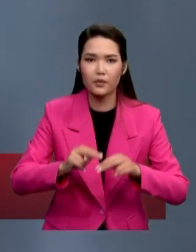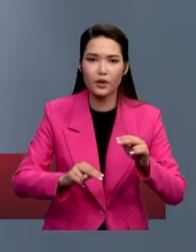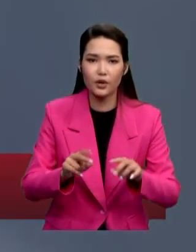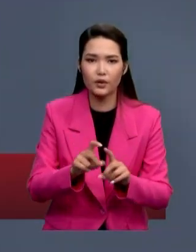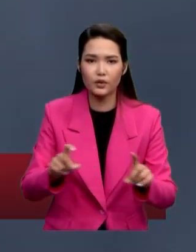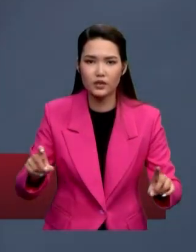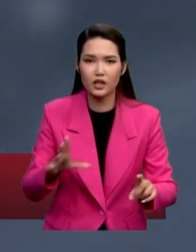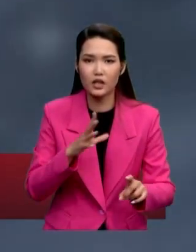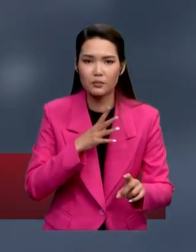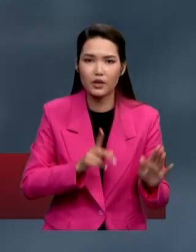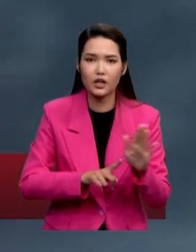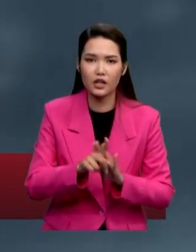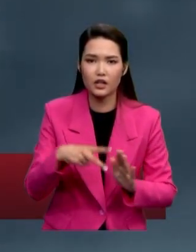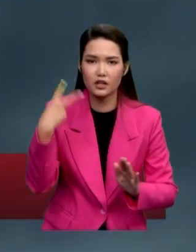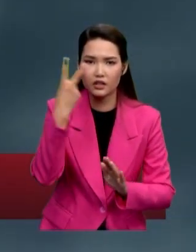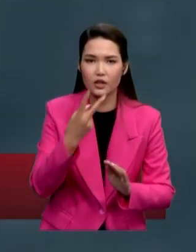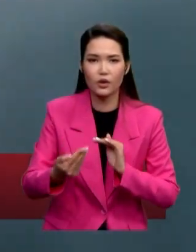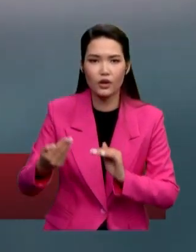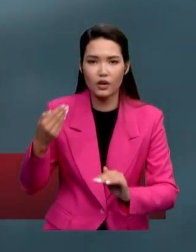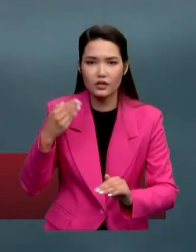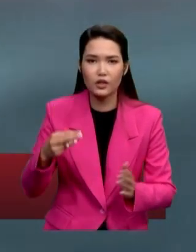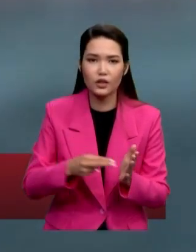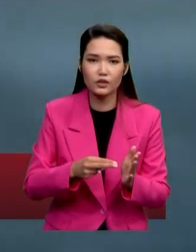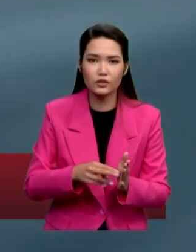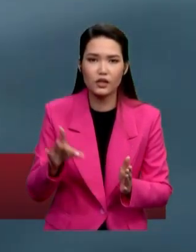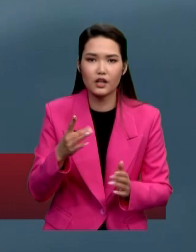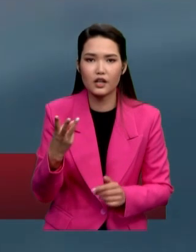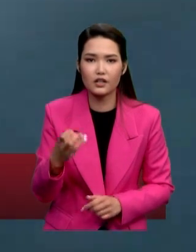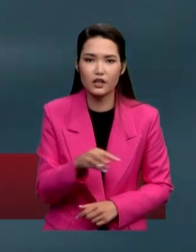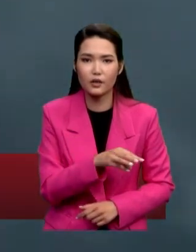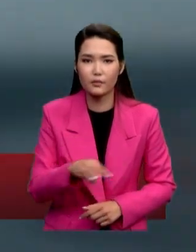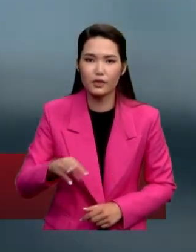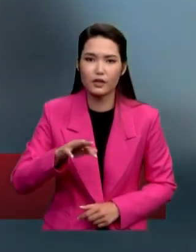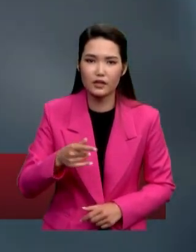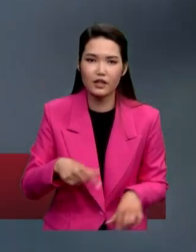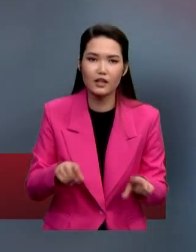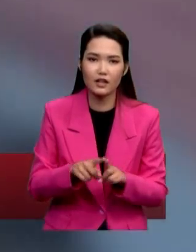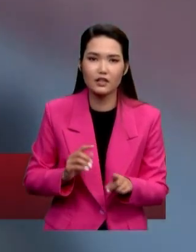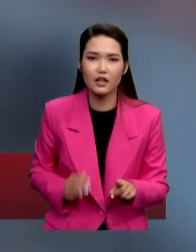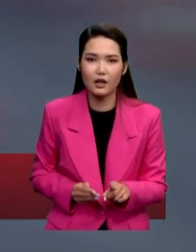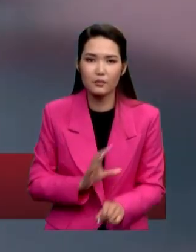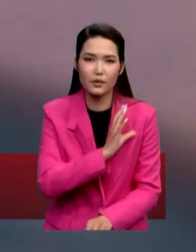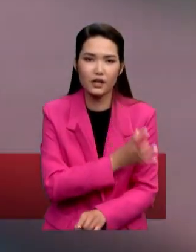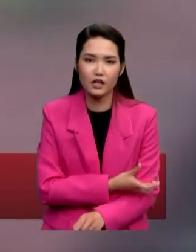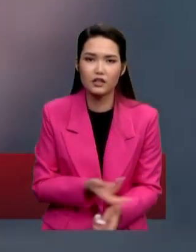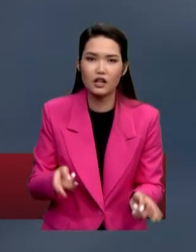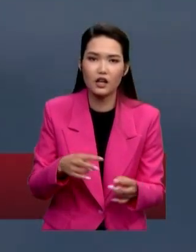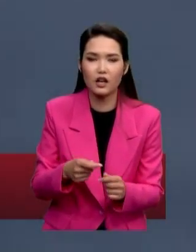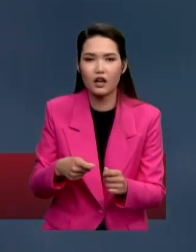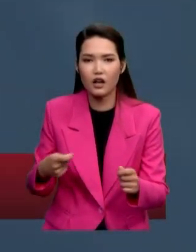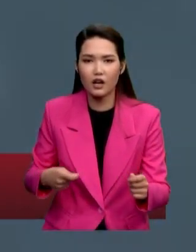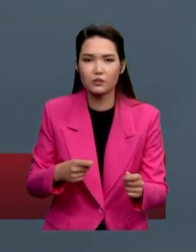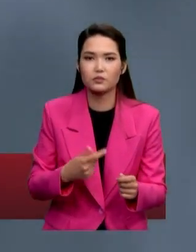строительству школьного здания были начаты 2 года назад. Стоимость объекта 300 миллионов тенге. При этом компания сильно отставала от